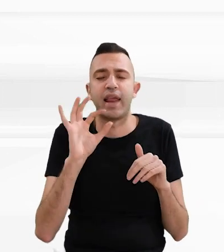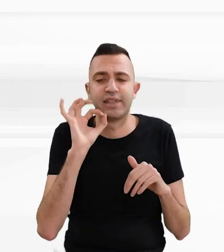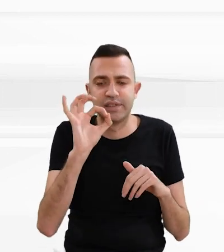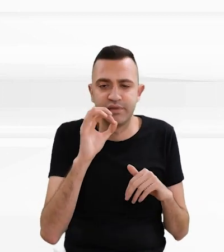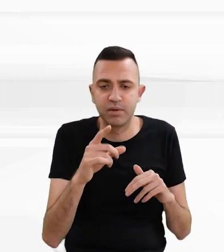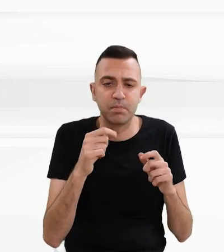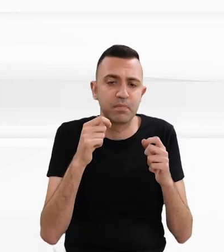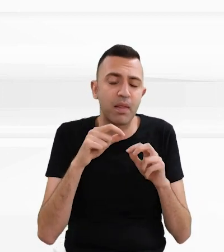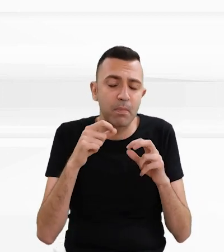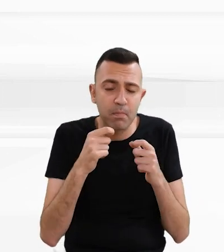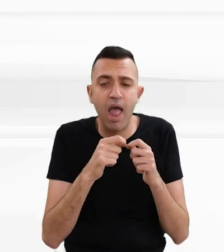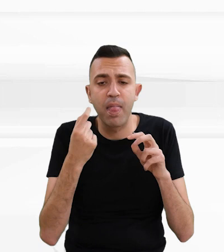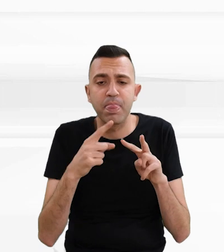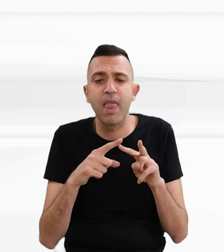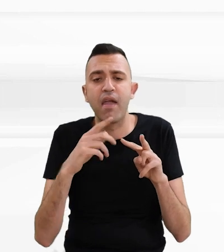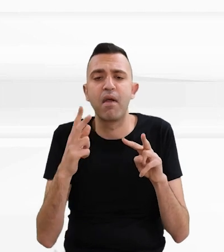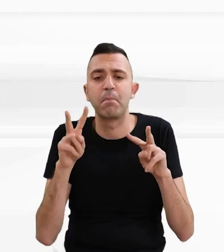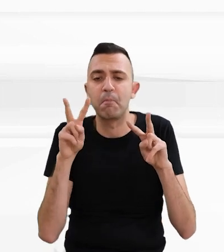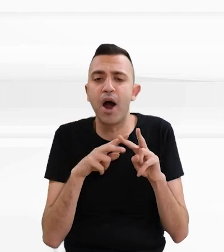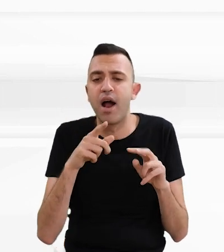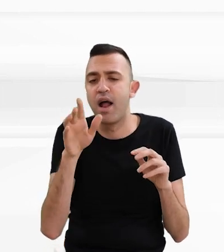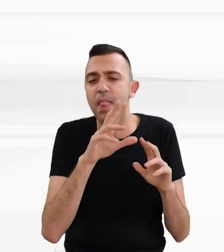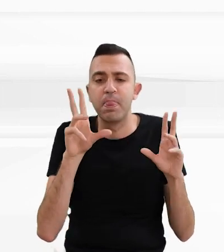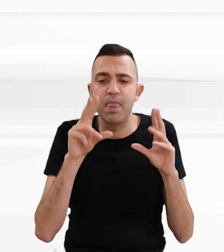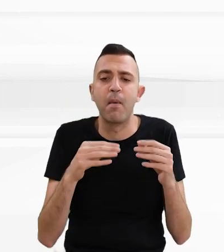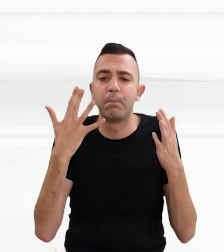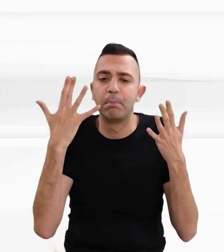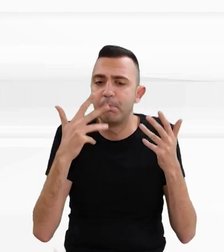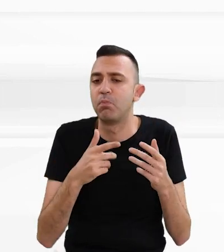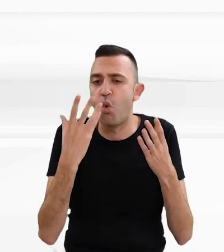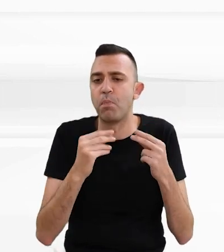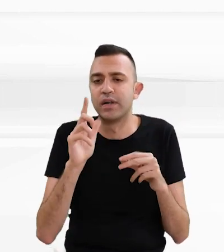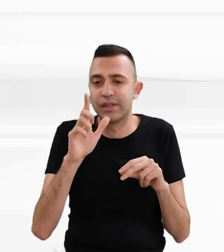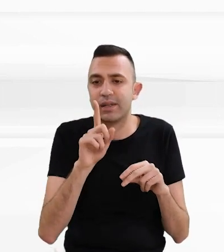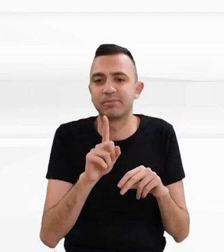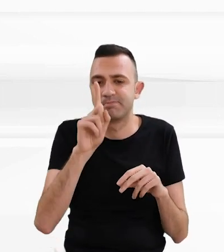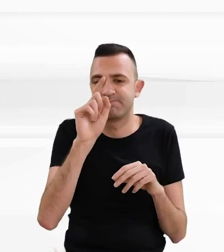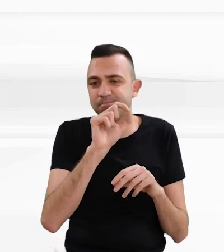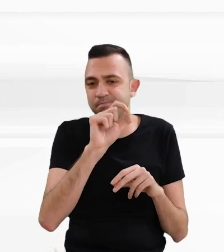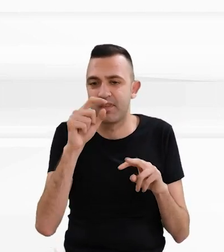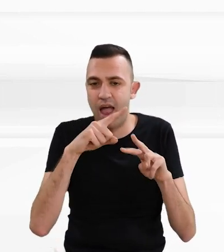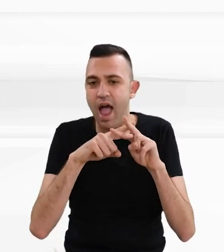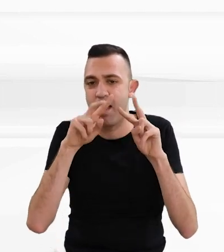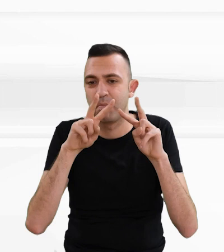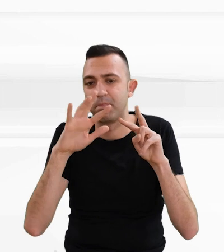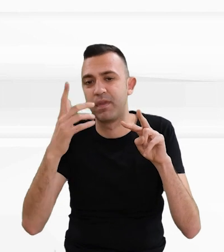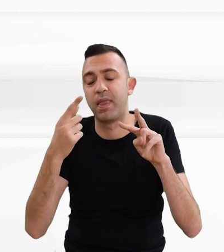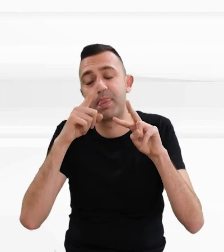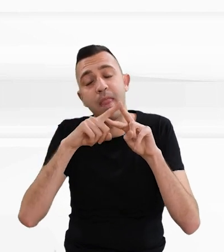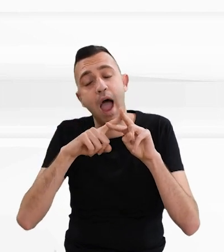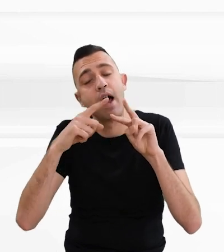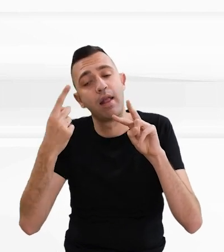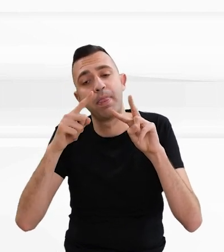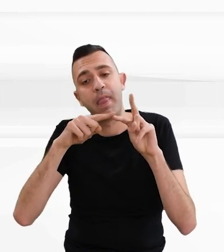wmn tam sayılar olmak üzere a üstüne çarpı a üstüme eşittir ay üstüne artmaya ve ay